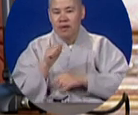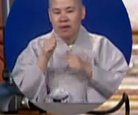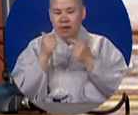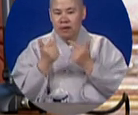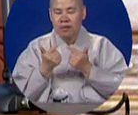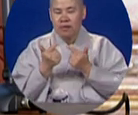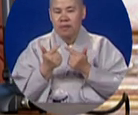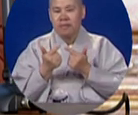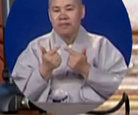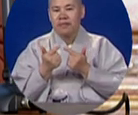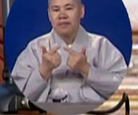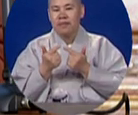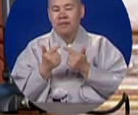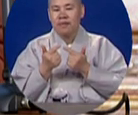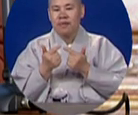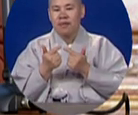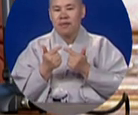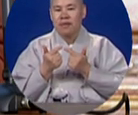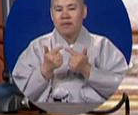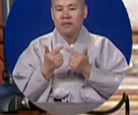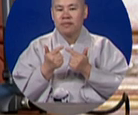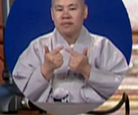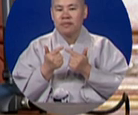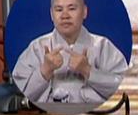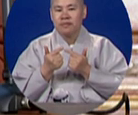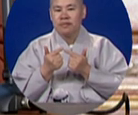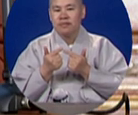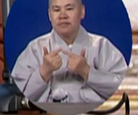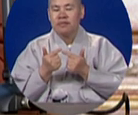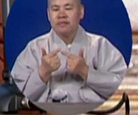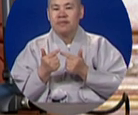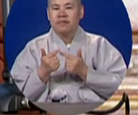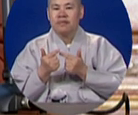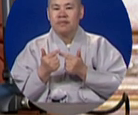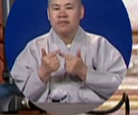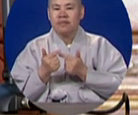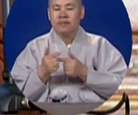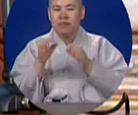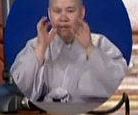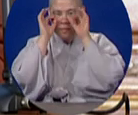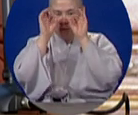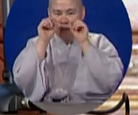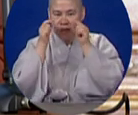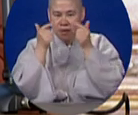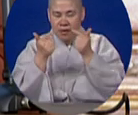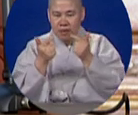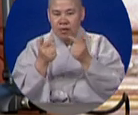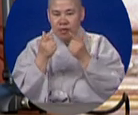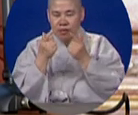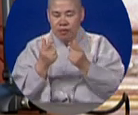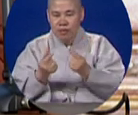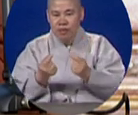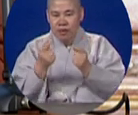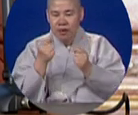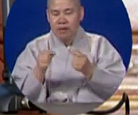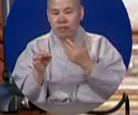여 불견으로 등하면 보지 않는 것과 똑같으면